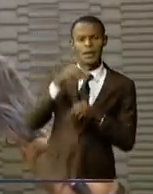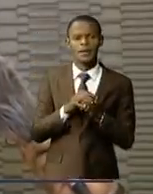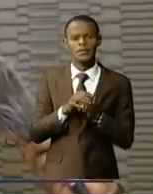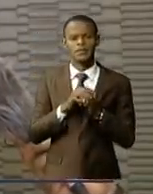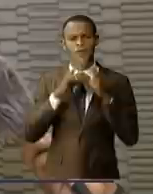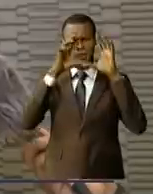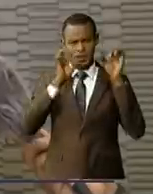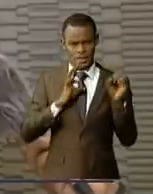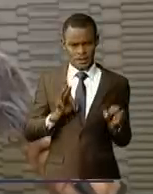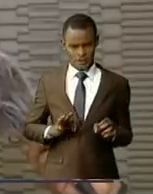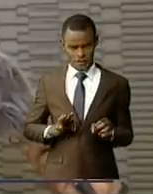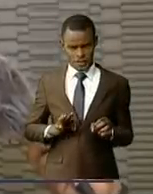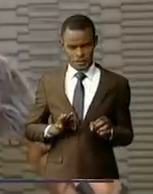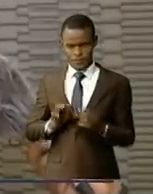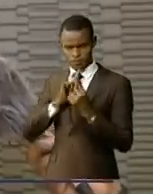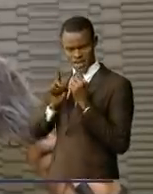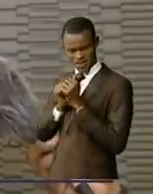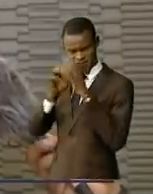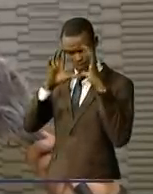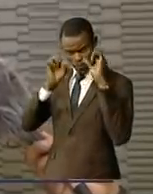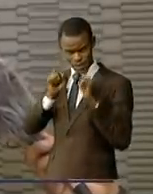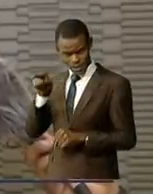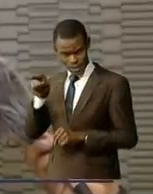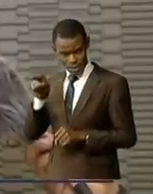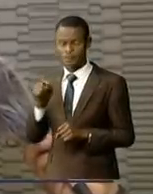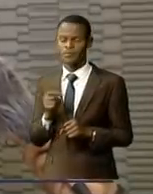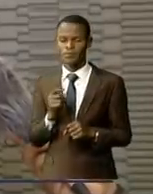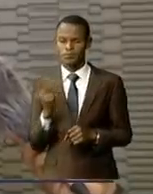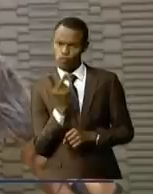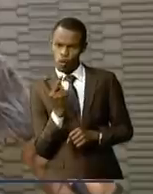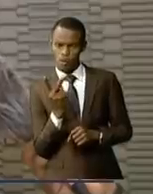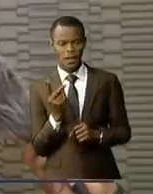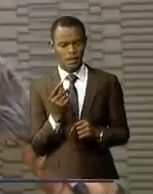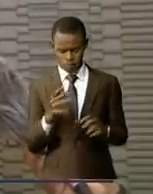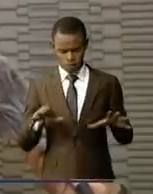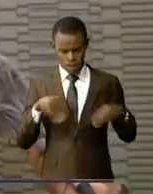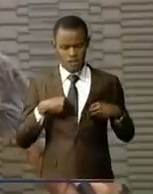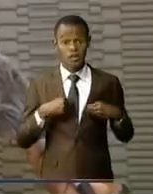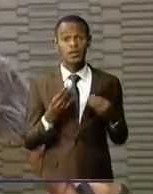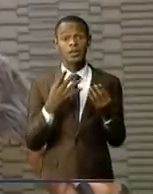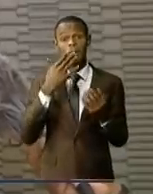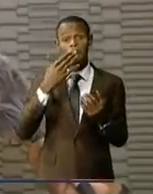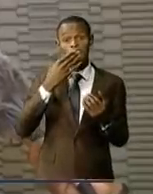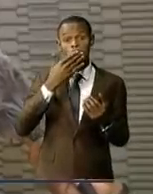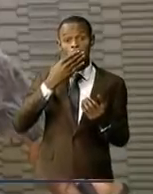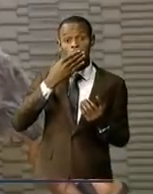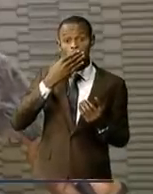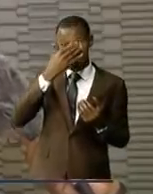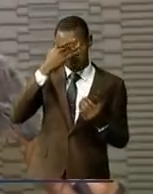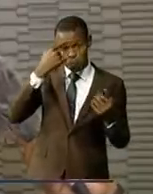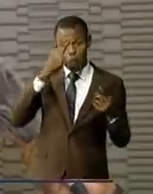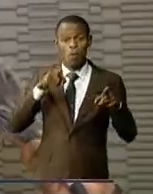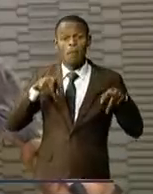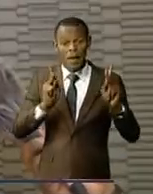Chambre de commerce et des Émirats arabes ainsi que le gouvernement de ce pays, de la volonté du